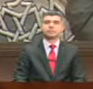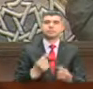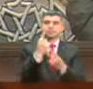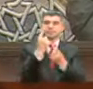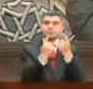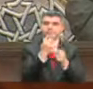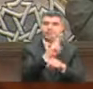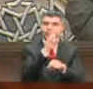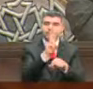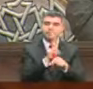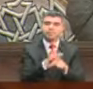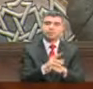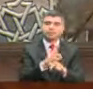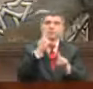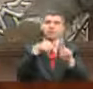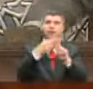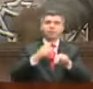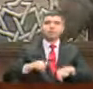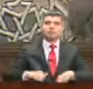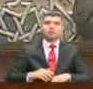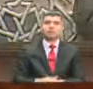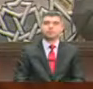اخر؟ كلمة السيد الوزير تفضل.